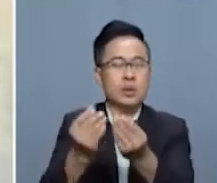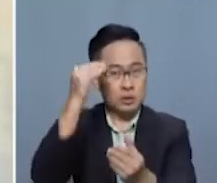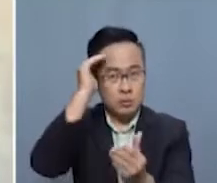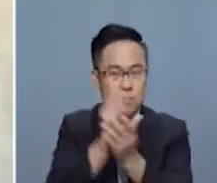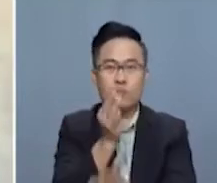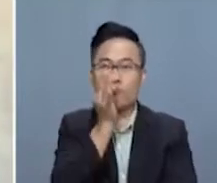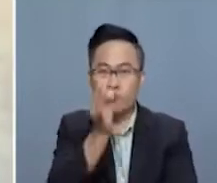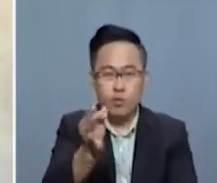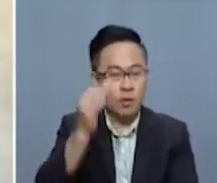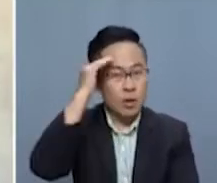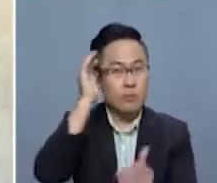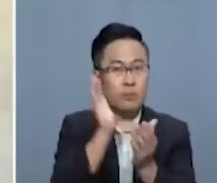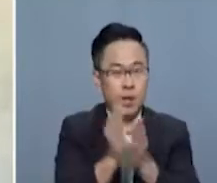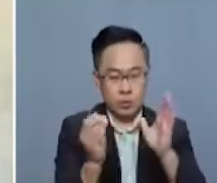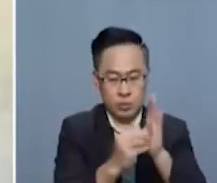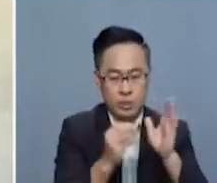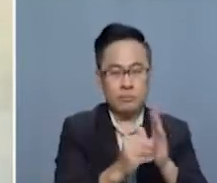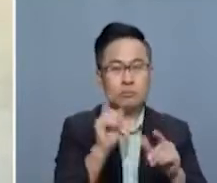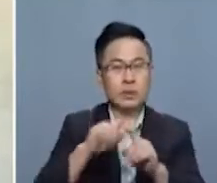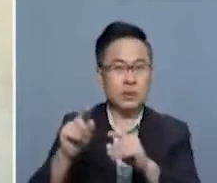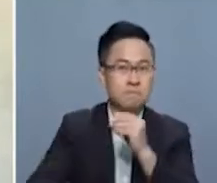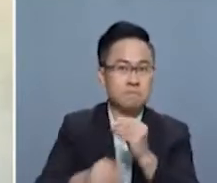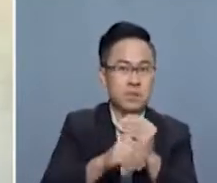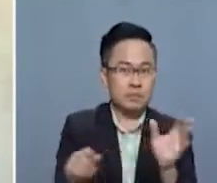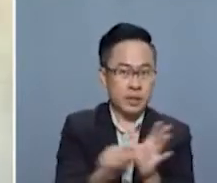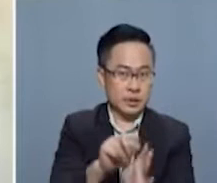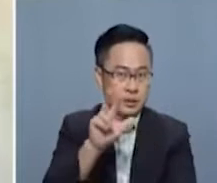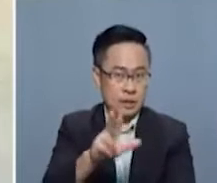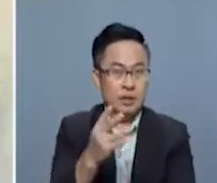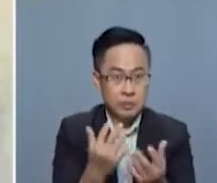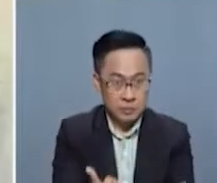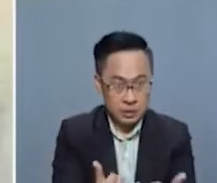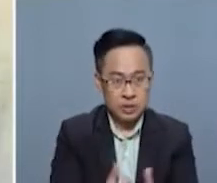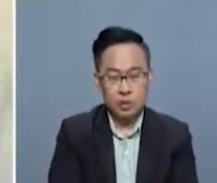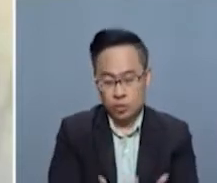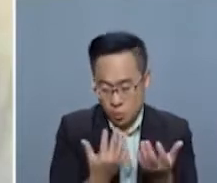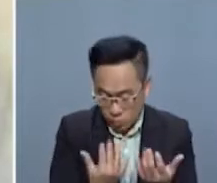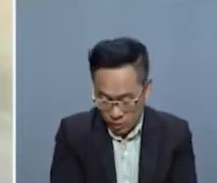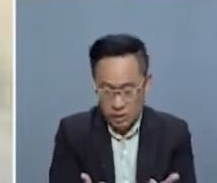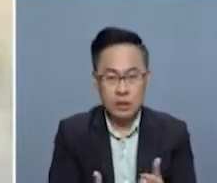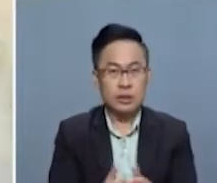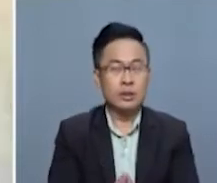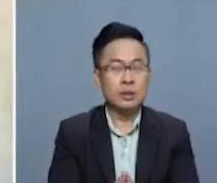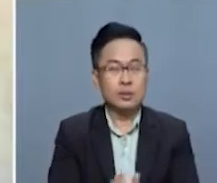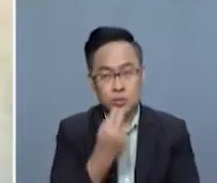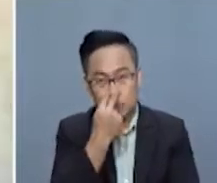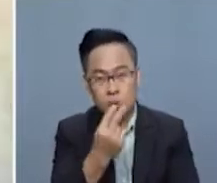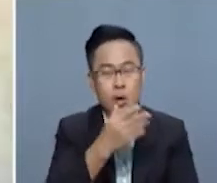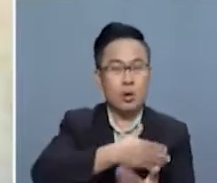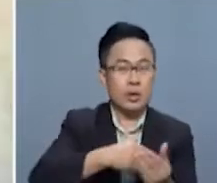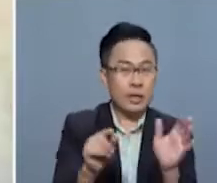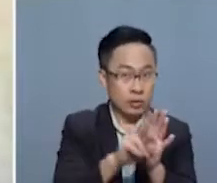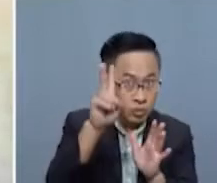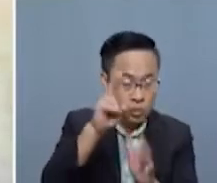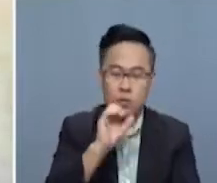ค่ะแต่ว่าเรื่องนี้นะคะก็เป็นที่สนใจของบรรดาสื่อมวลชนนะคะเพราะว่าวันนี้ก็เป็นที่จับตามองเนื่องจากการร้องทุกข์กล่าวโทษรอบล่าสุด